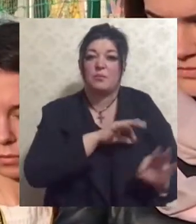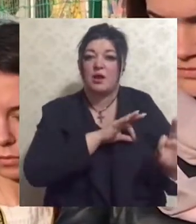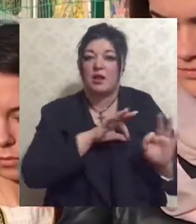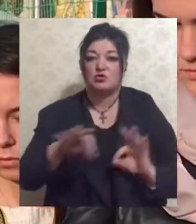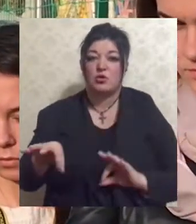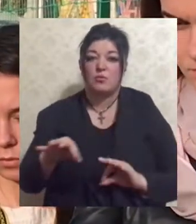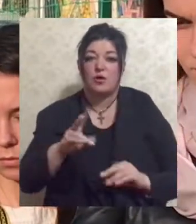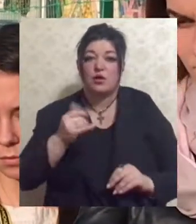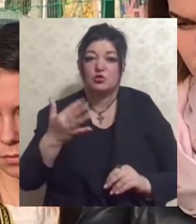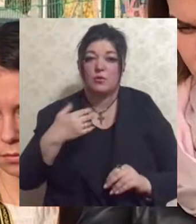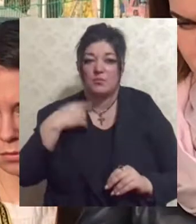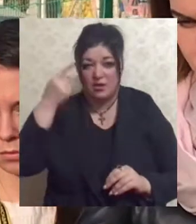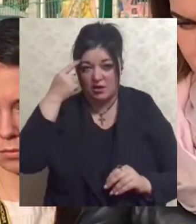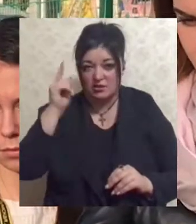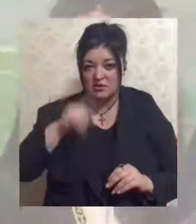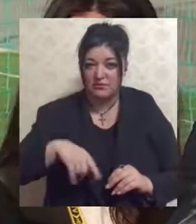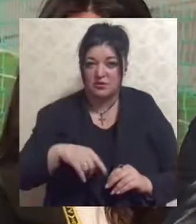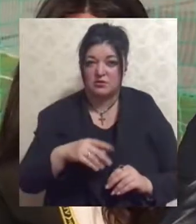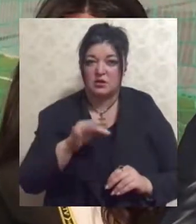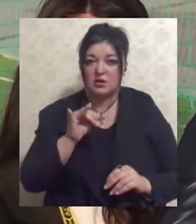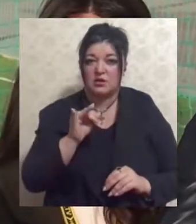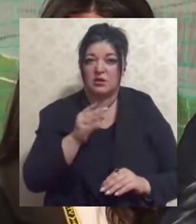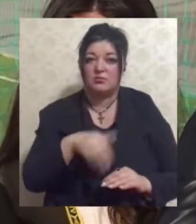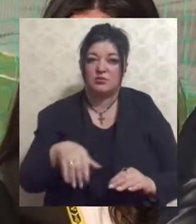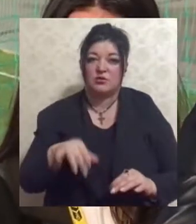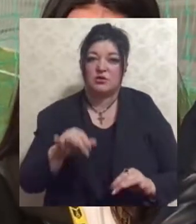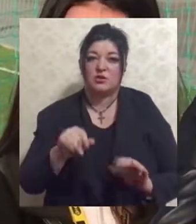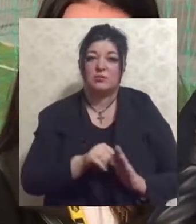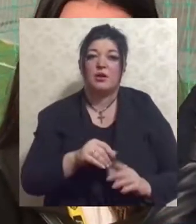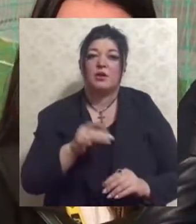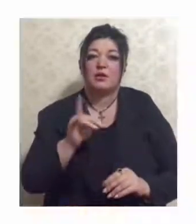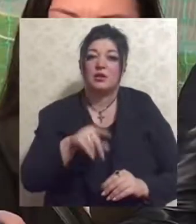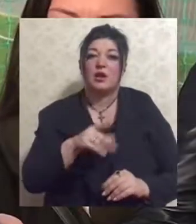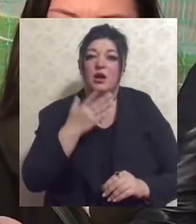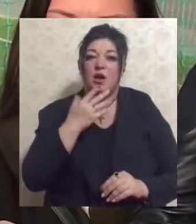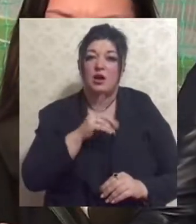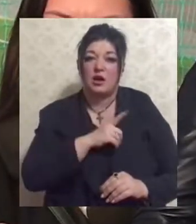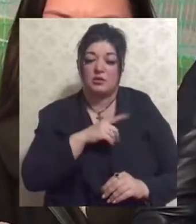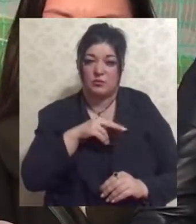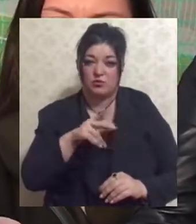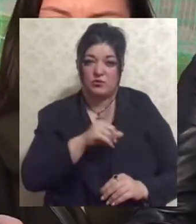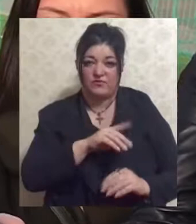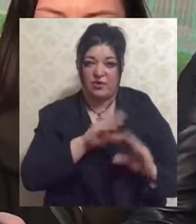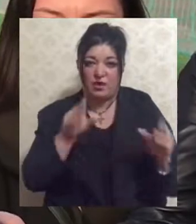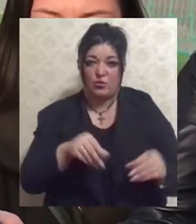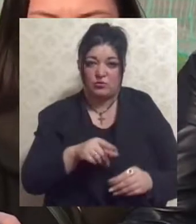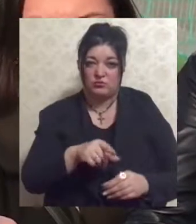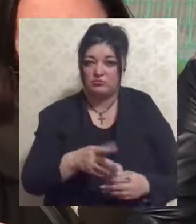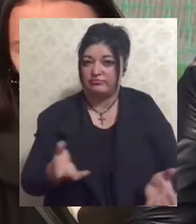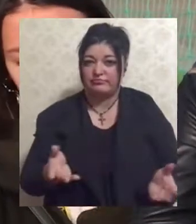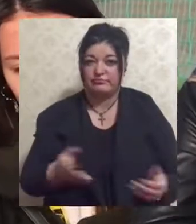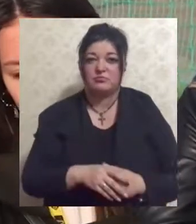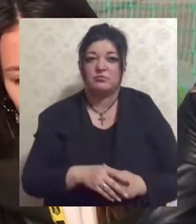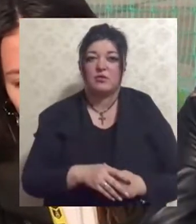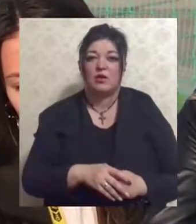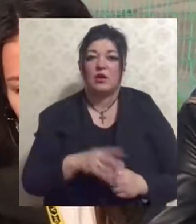насколько мне известно, констатировала гибель. Когда охранник подошел, ворота стояли на своем месте. Нету требований, насколько нам известно, по